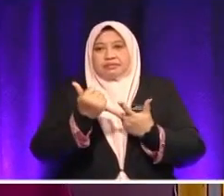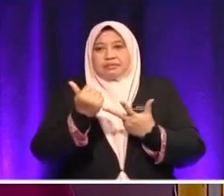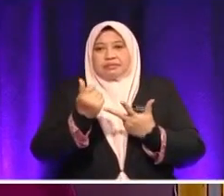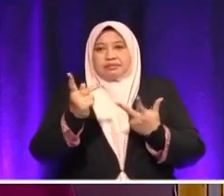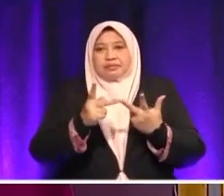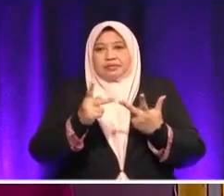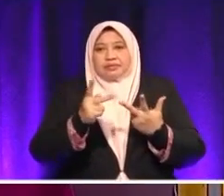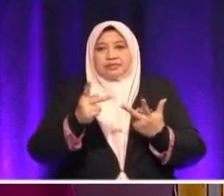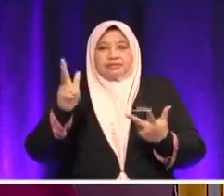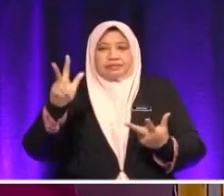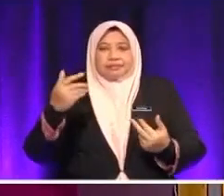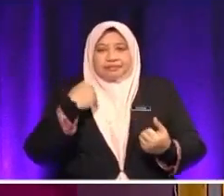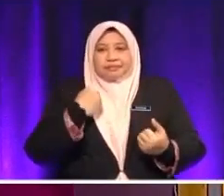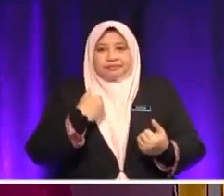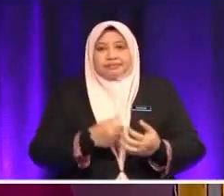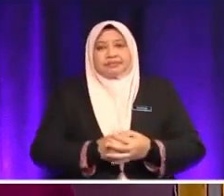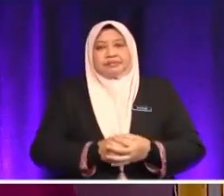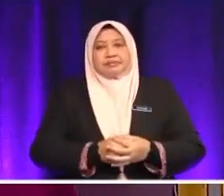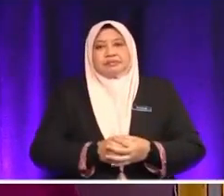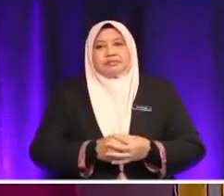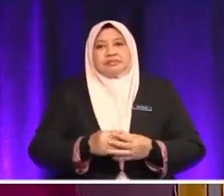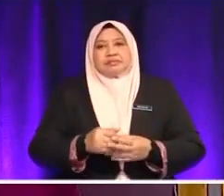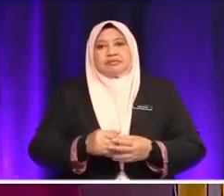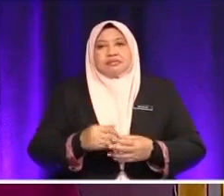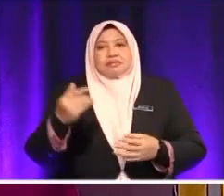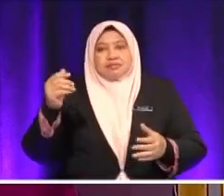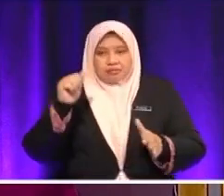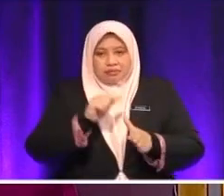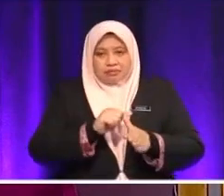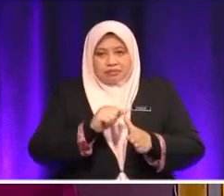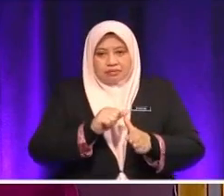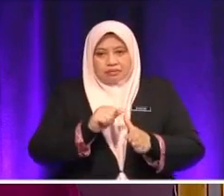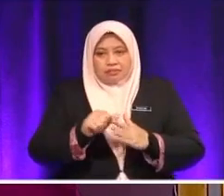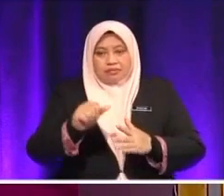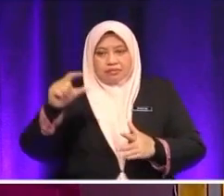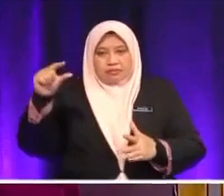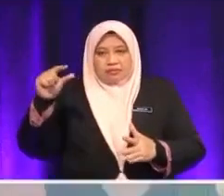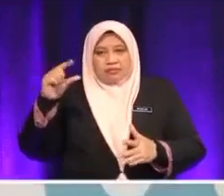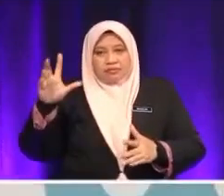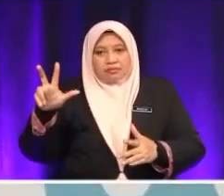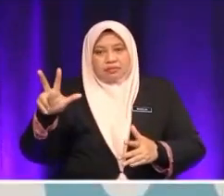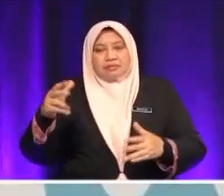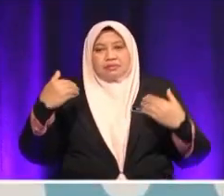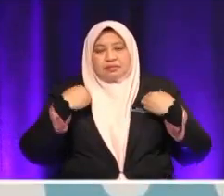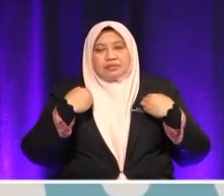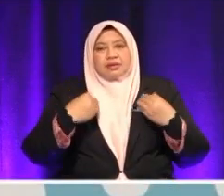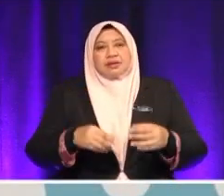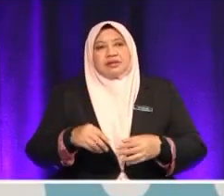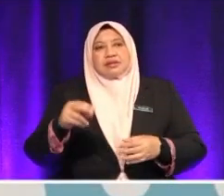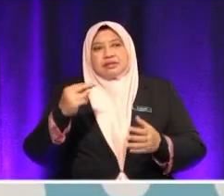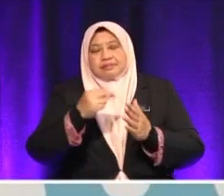kita ada ketiga atau q3 Bina dah ada ketiga-tiga nilai ini